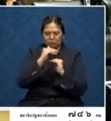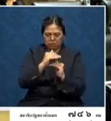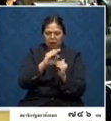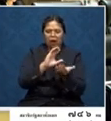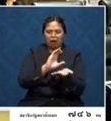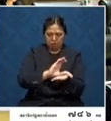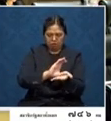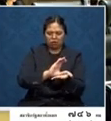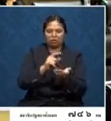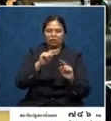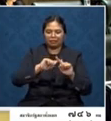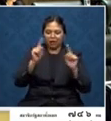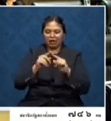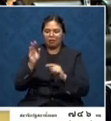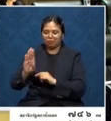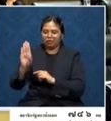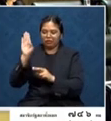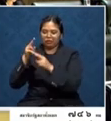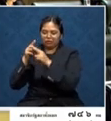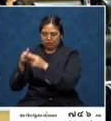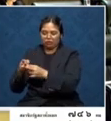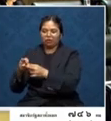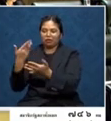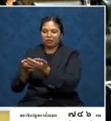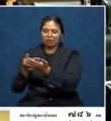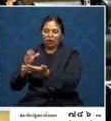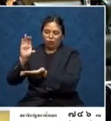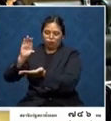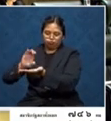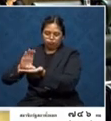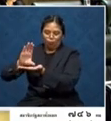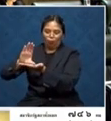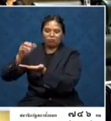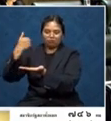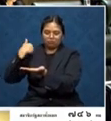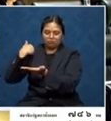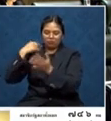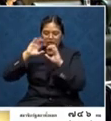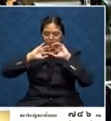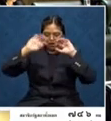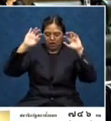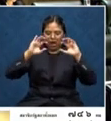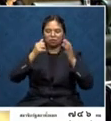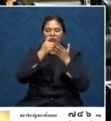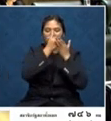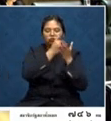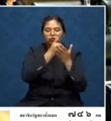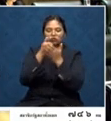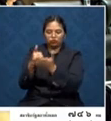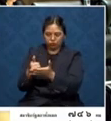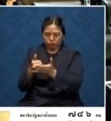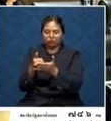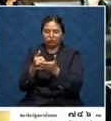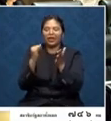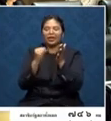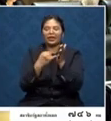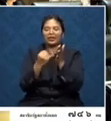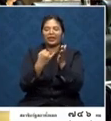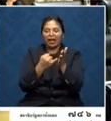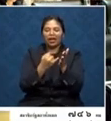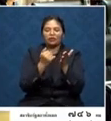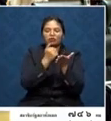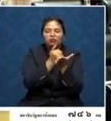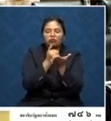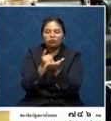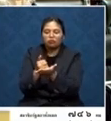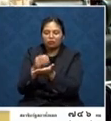ต่เงินในภาคเอกชนมีมหาศาลค่ะดังนั้นหน้าที่ภาครัฐคือการอำนวยความสะดวกส่งเสริมภาคเอกชนนะคะง